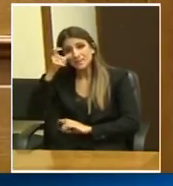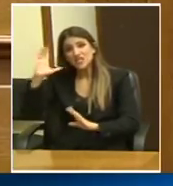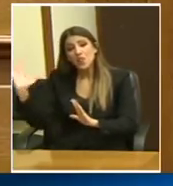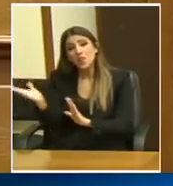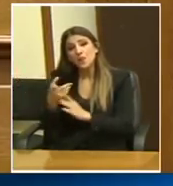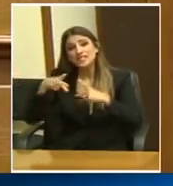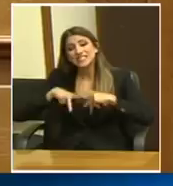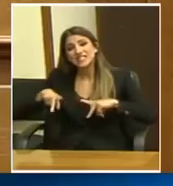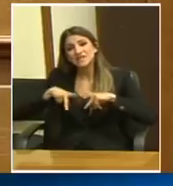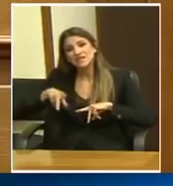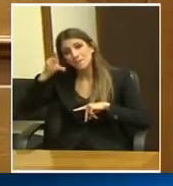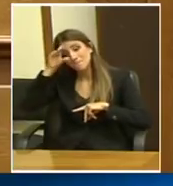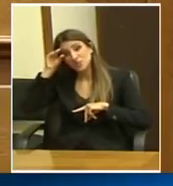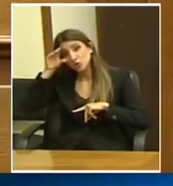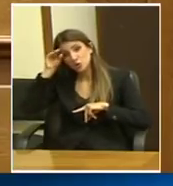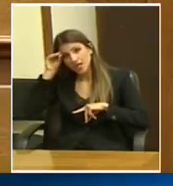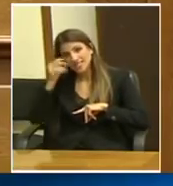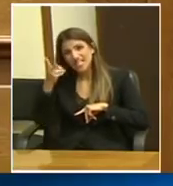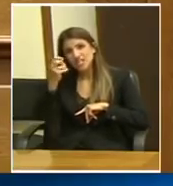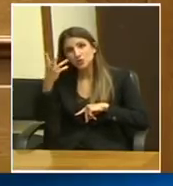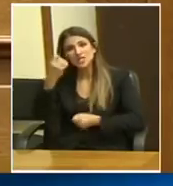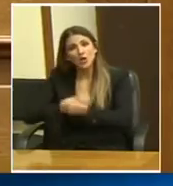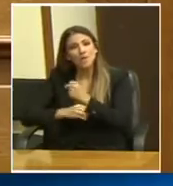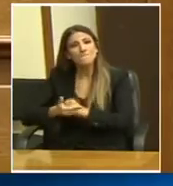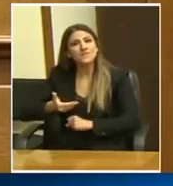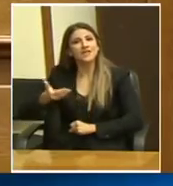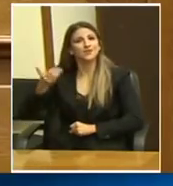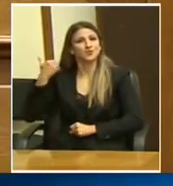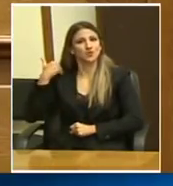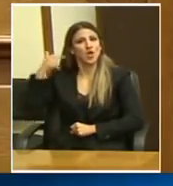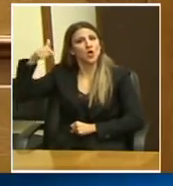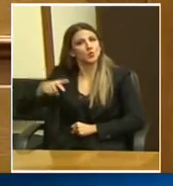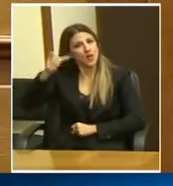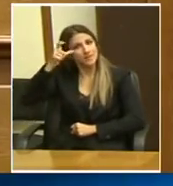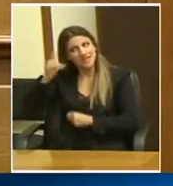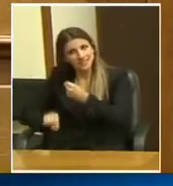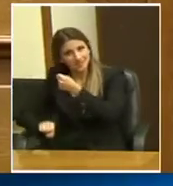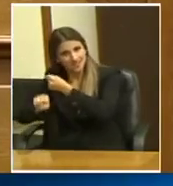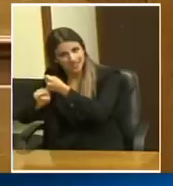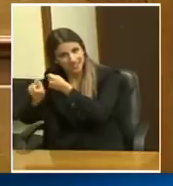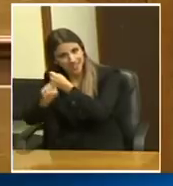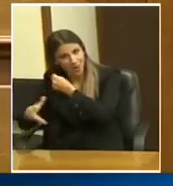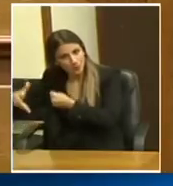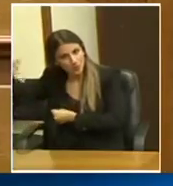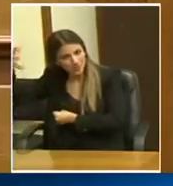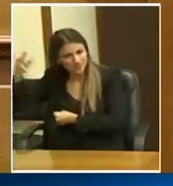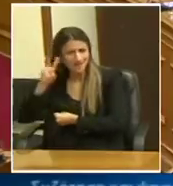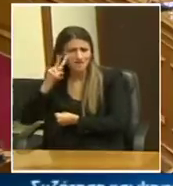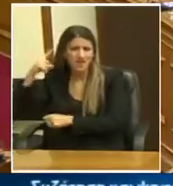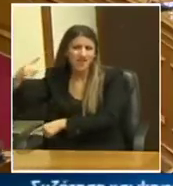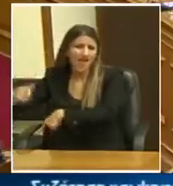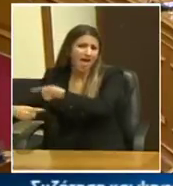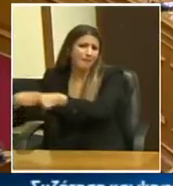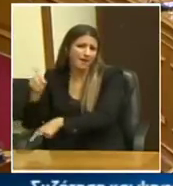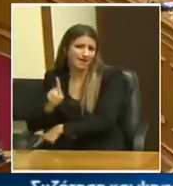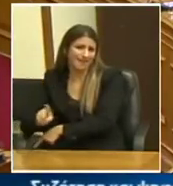χρόνια. Νομίζω ότι αυτό το παράδοξο επισφραγίζει ακριβώς και επιβεβαιώνει την πολιτική ομοιρία του κυρίου Μητσοτάκη από την ακροδεξιά